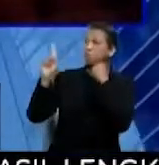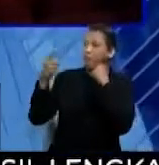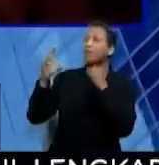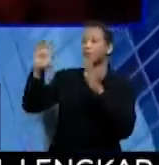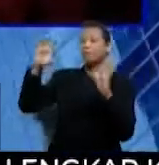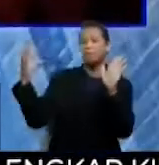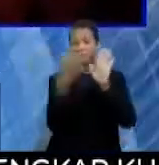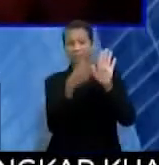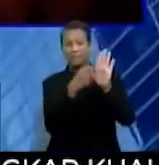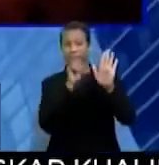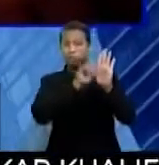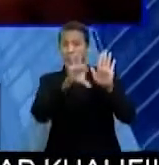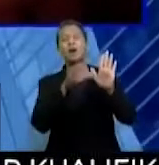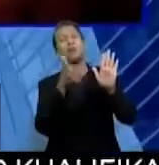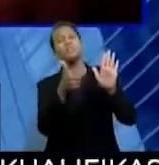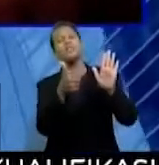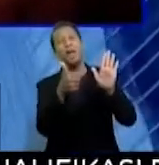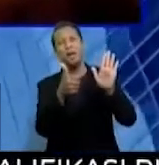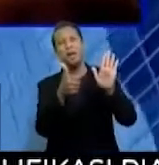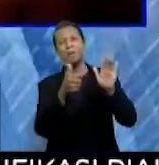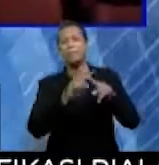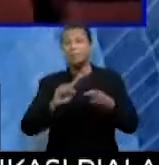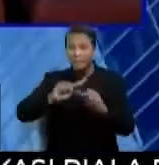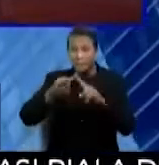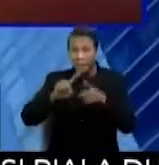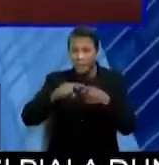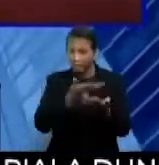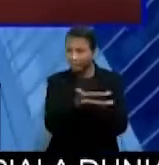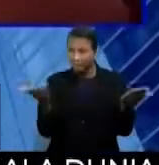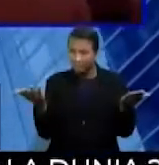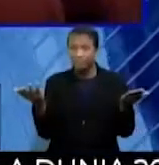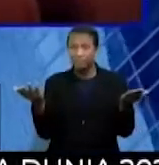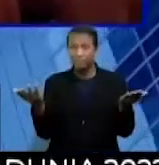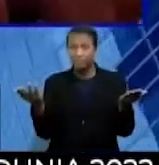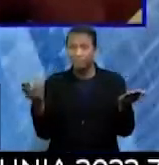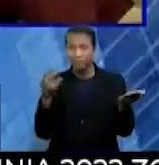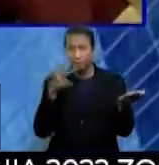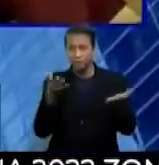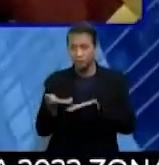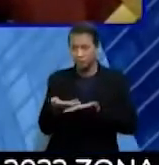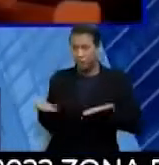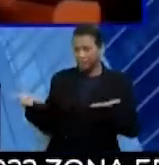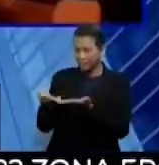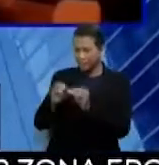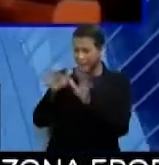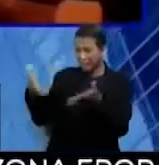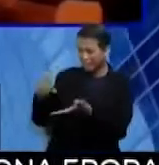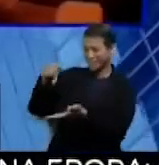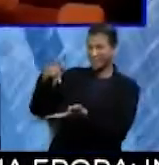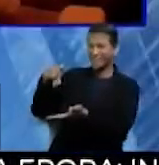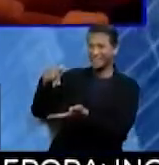di sisi lainnya, teman-teman produser tentu dengan kondisi pandemi selama ini yang membuat penonton jumlahnya berkurang